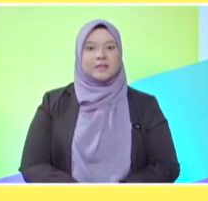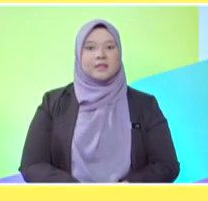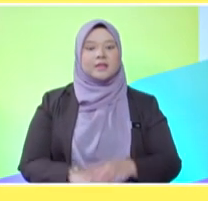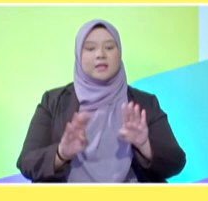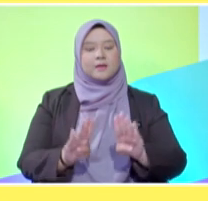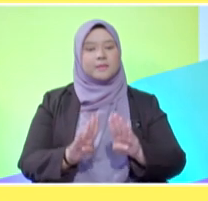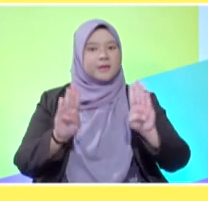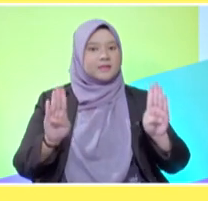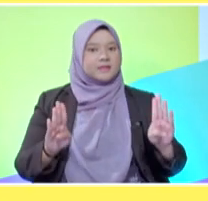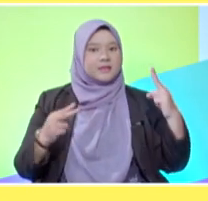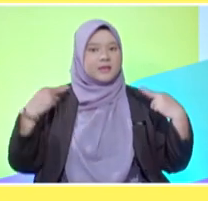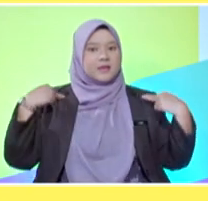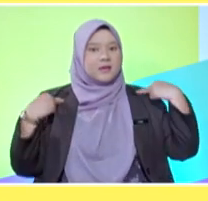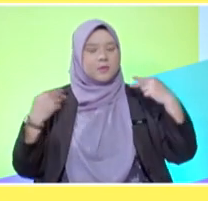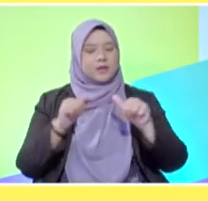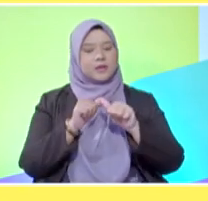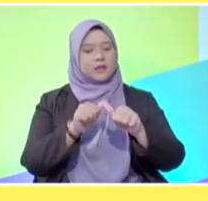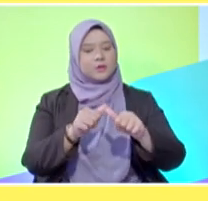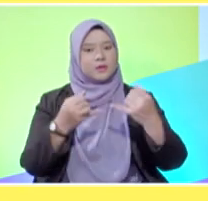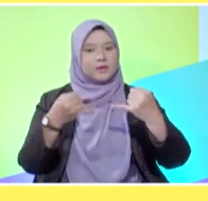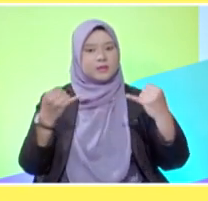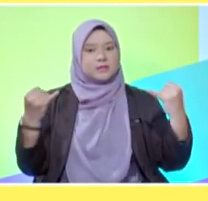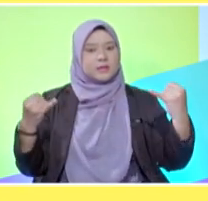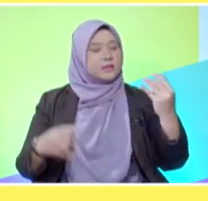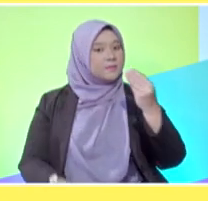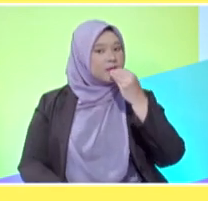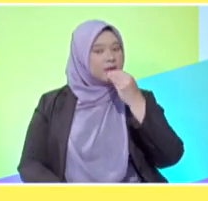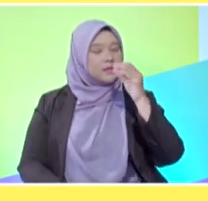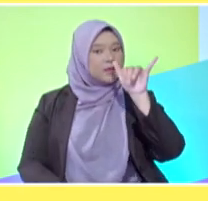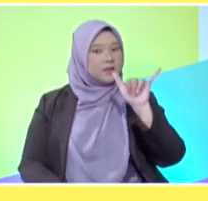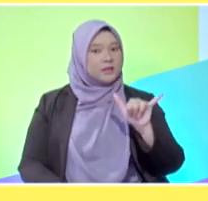mengikut makanan utamanya hewan yang makan tumbuh-tumbuhan